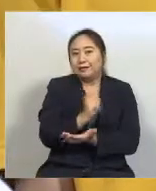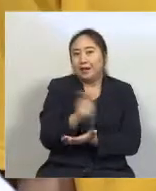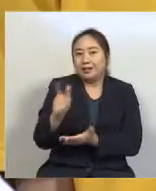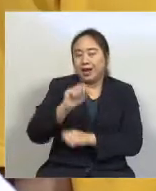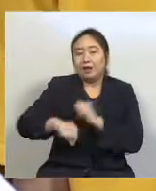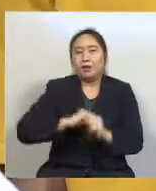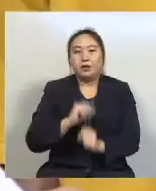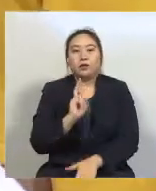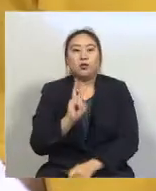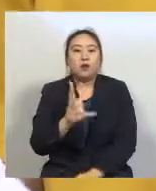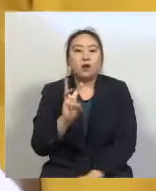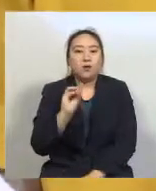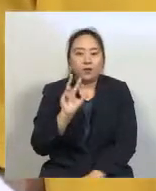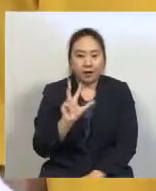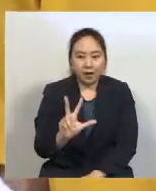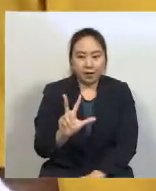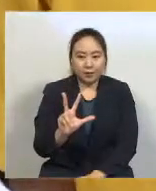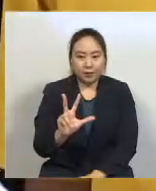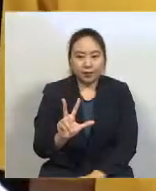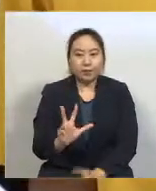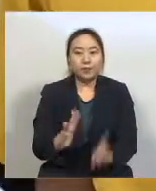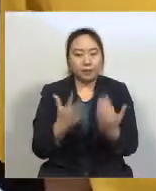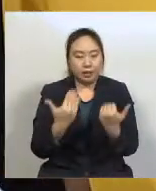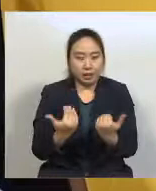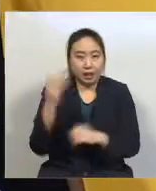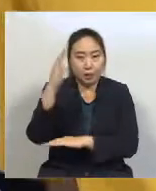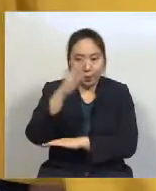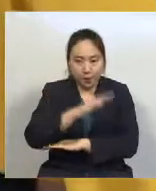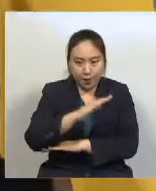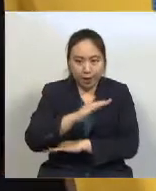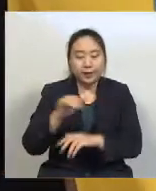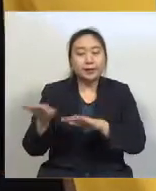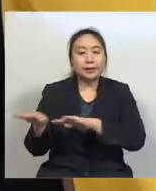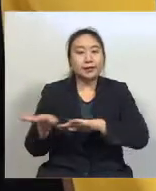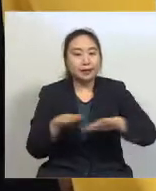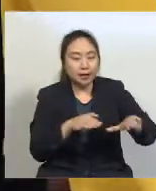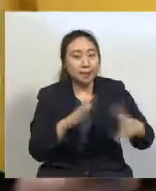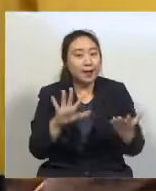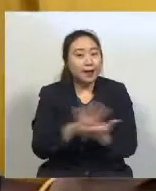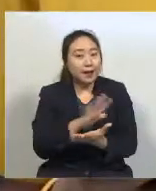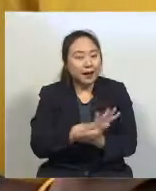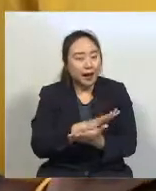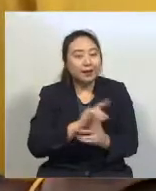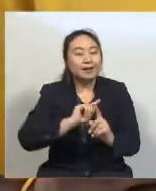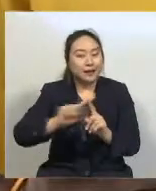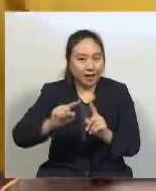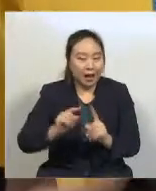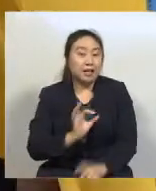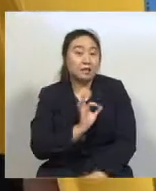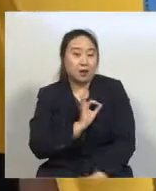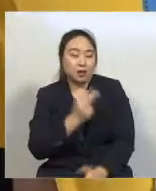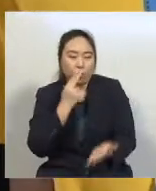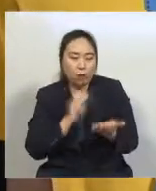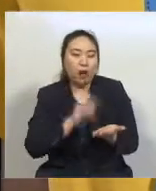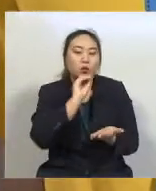ประจำปีงบประมาณ2563ว่าบ่ายวันนี้ค่ะได้เตรียมจะส่งเอกสารให้กับสมาชิกเพื่อจะได้มีเวล